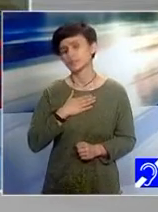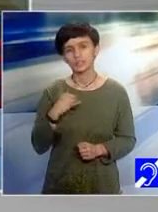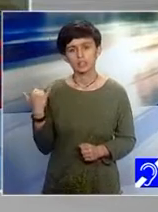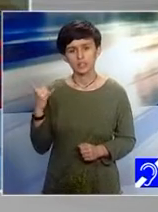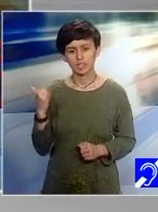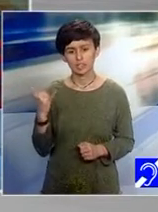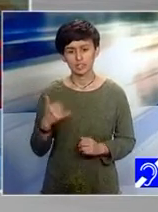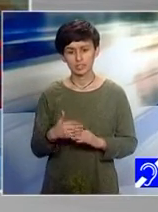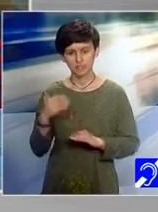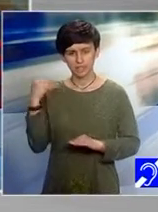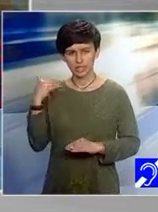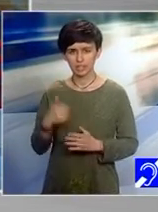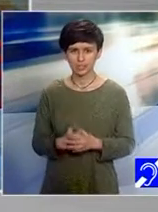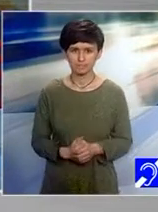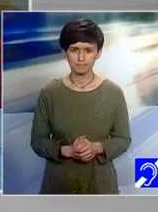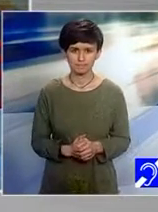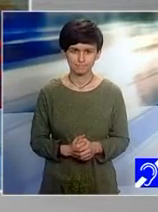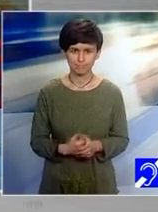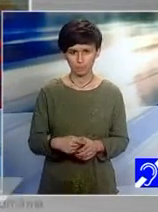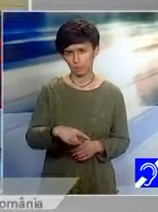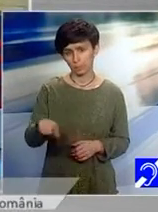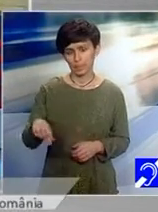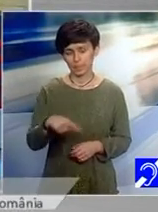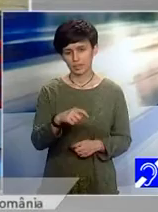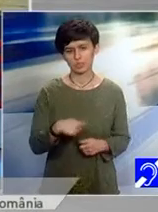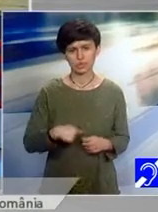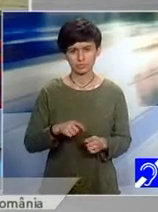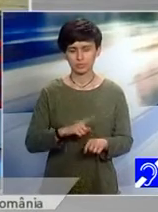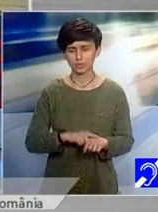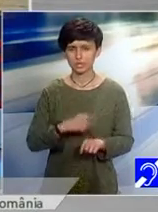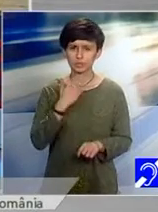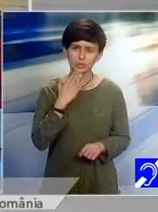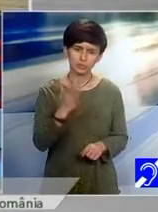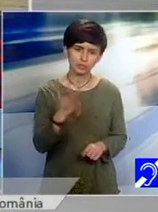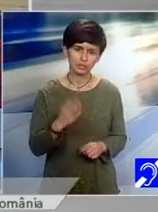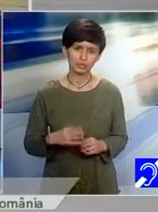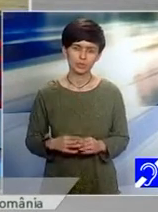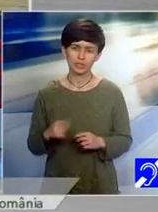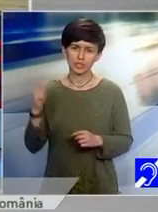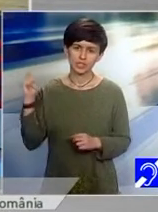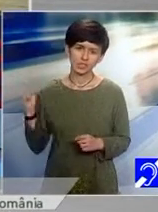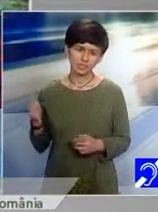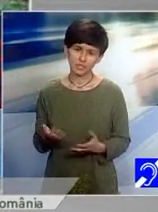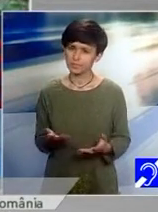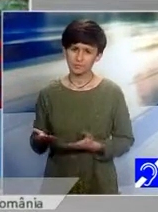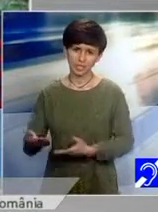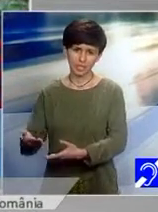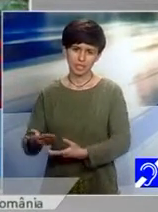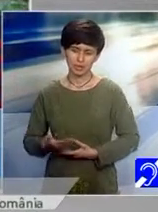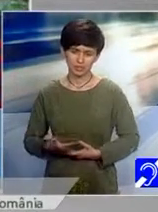sentimental, dar noi întotdeauna mulțumim țării care ne primește, în cazul de față